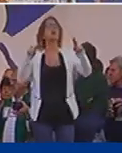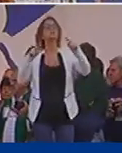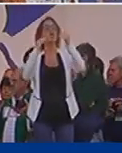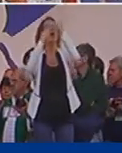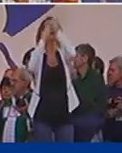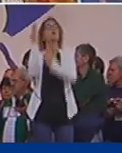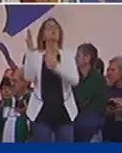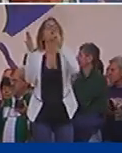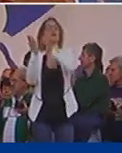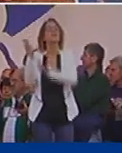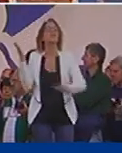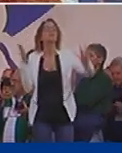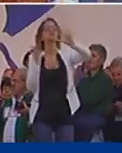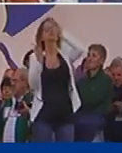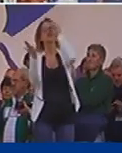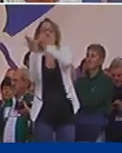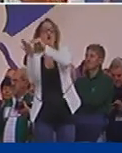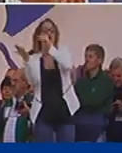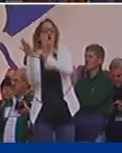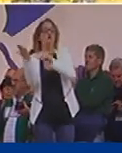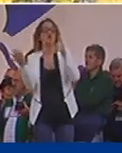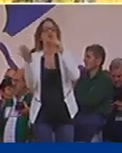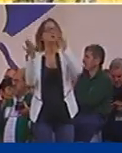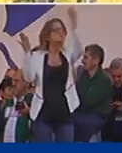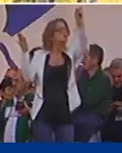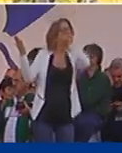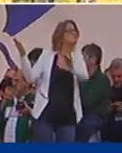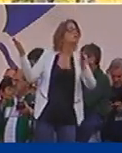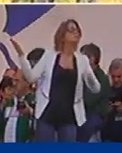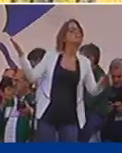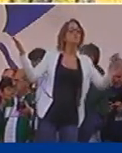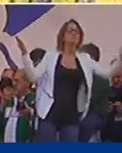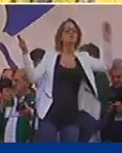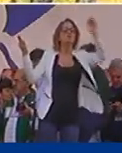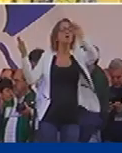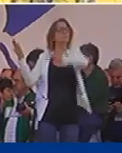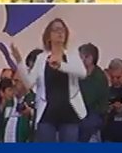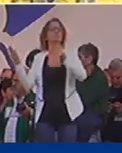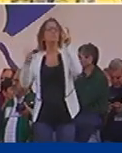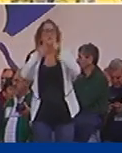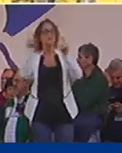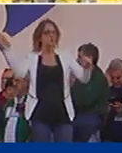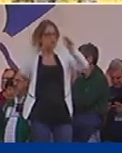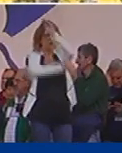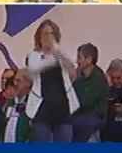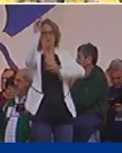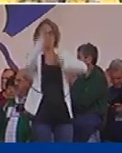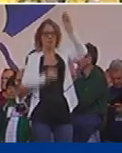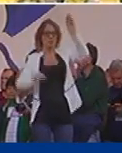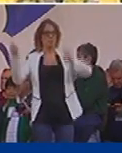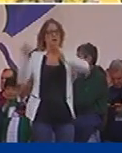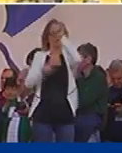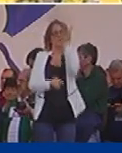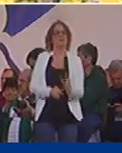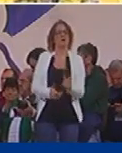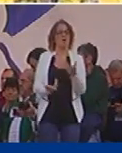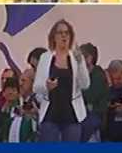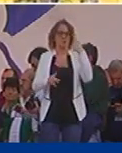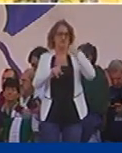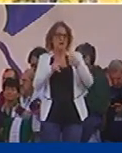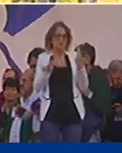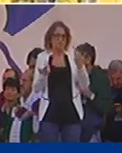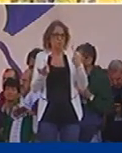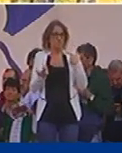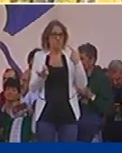regionali, senza spostare migliaia di esseri umani in giro per l'Italia, oltretutto con migliaia di